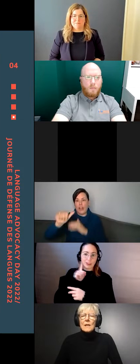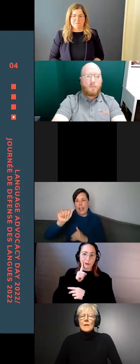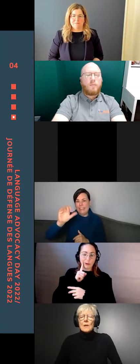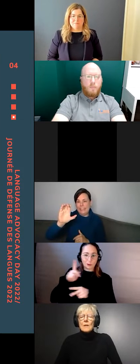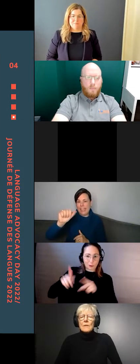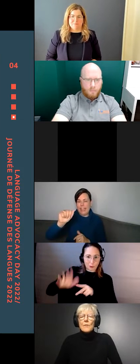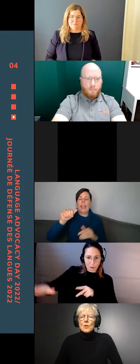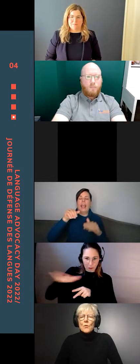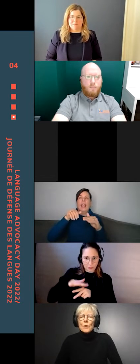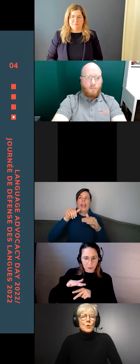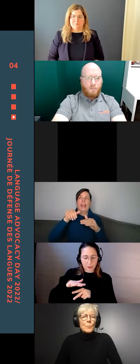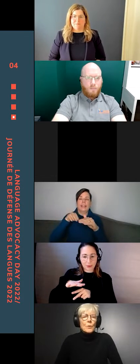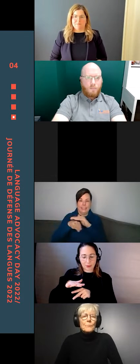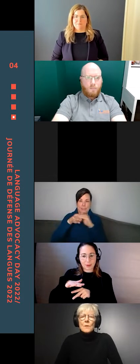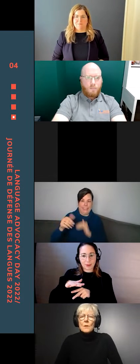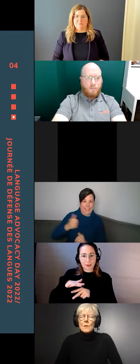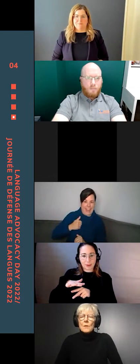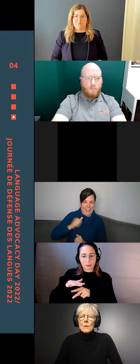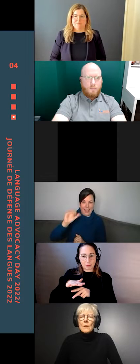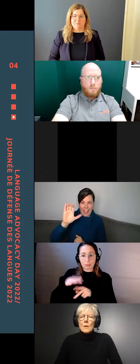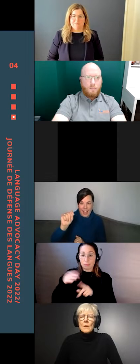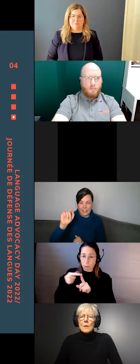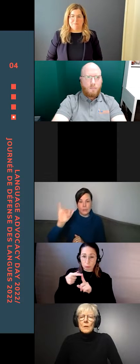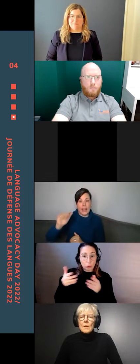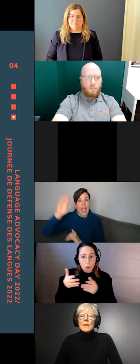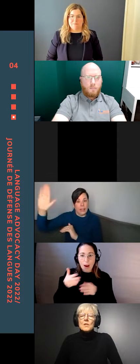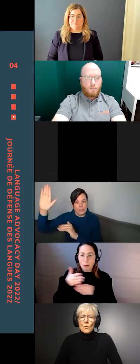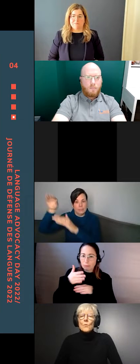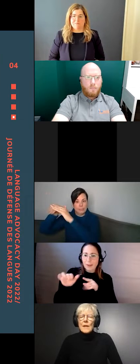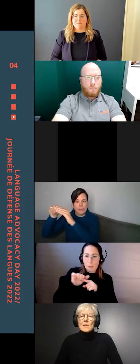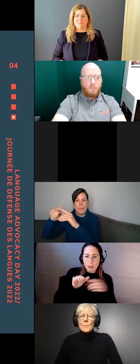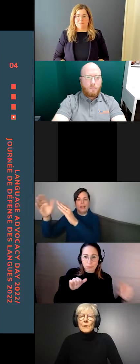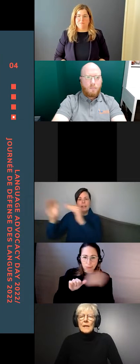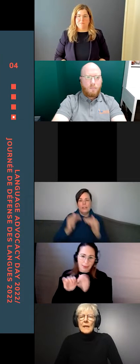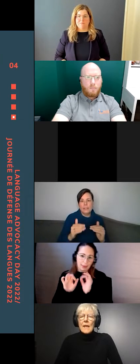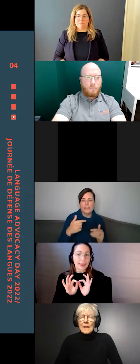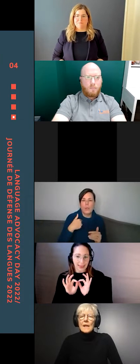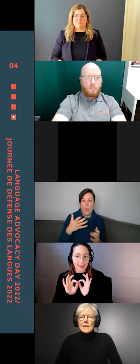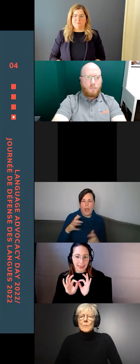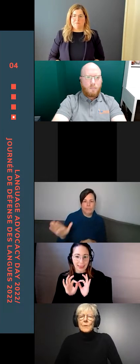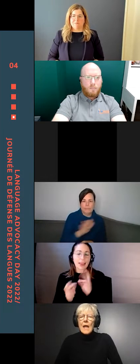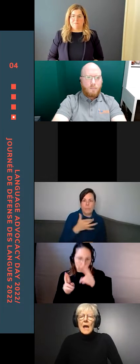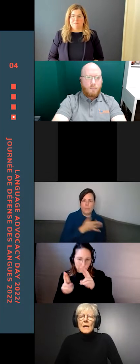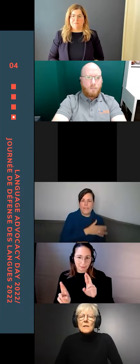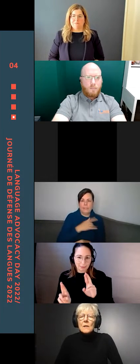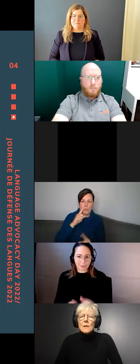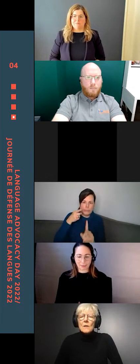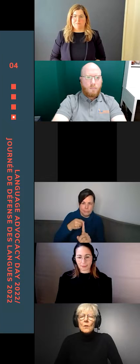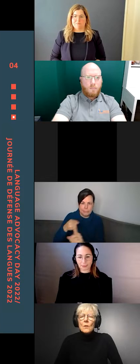que la langue primaire des sourds pour le but d'avoir accès à l'information avec un